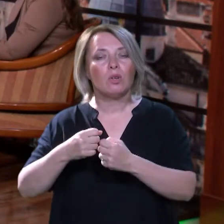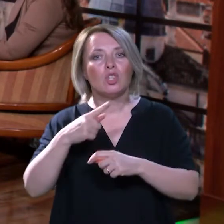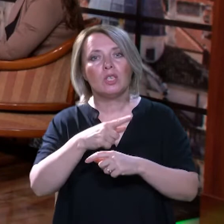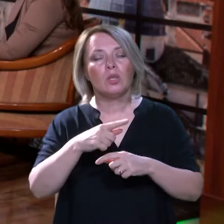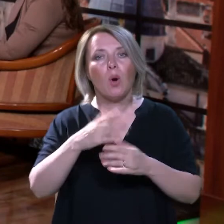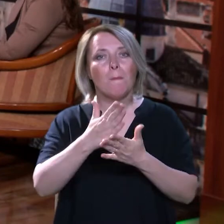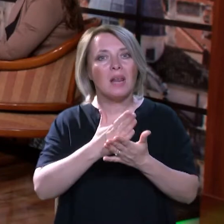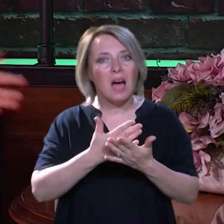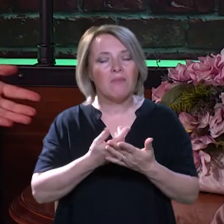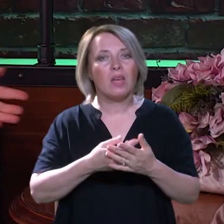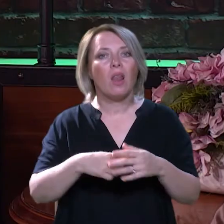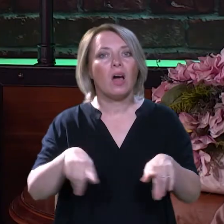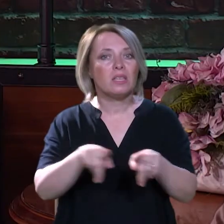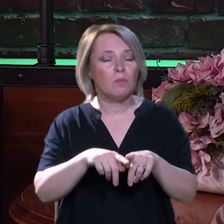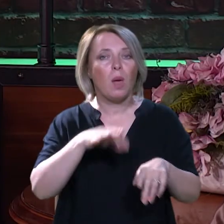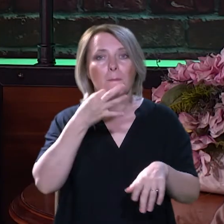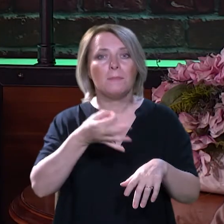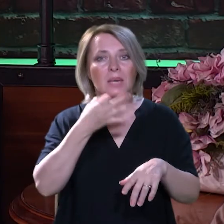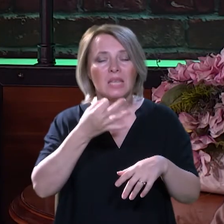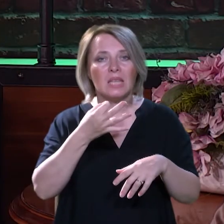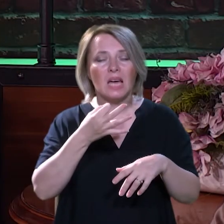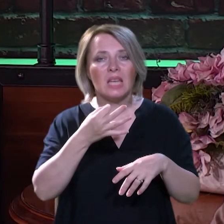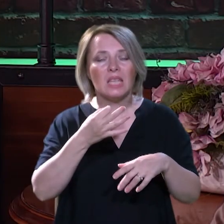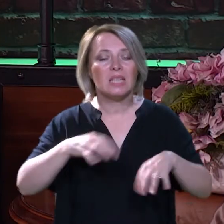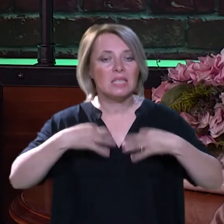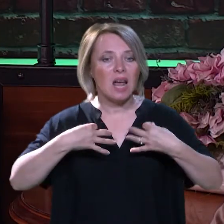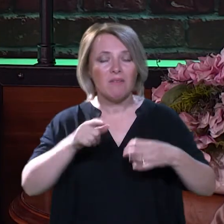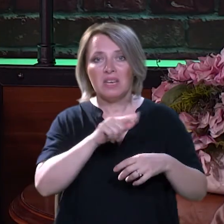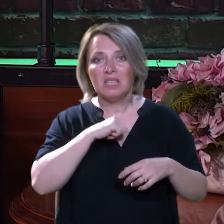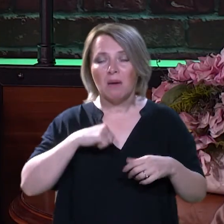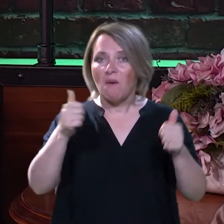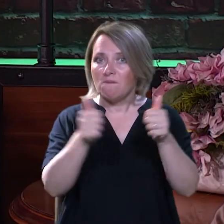prekršiti to pravilo, a opet je bilo pitanje zdravlja, samo ne fizičkog nego